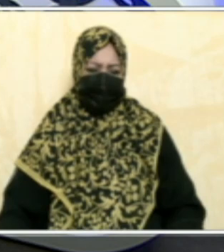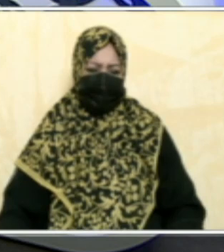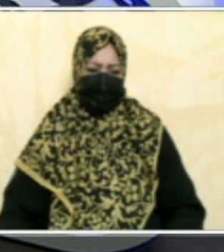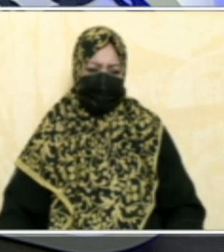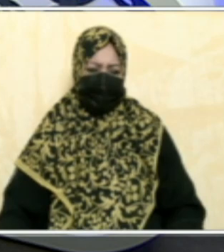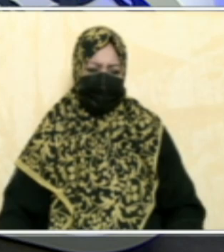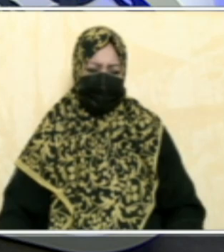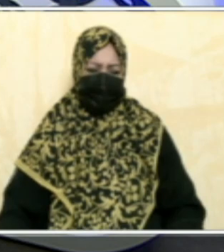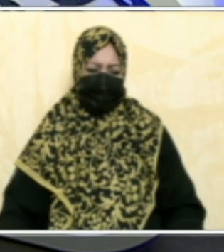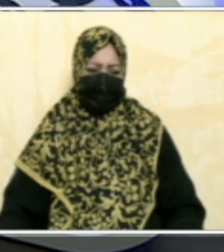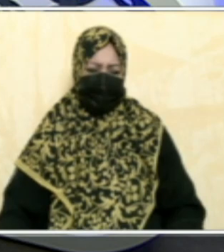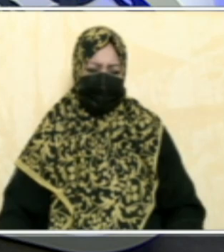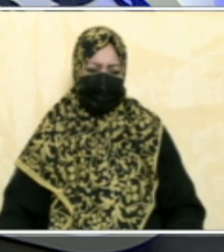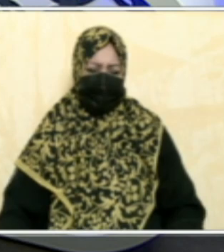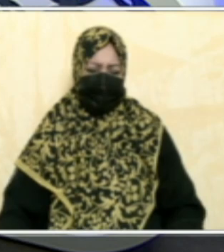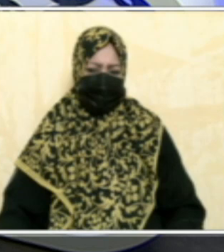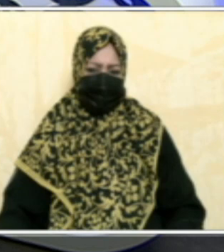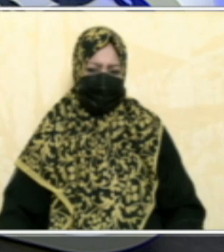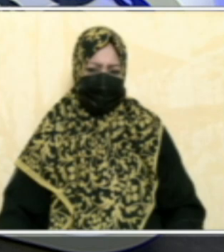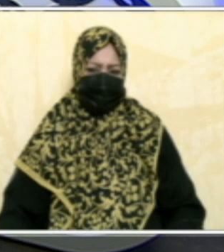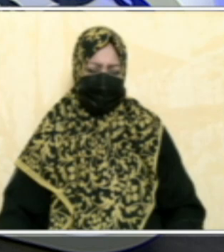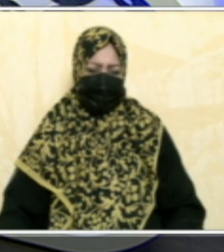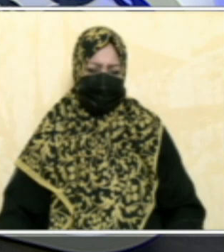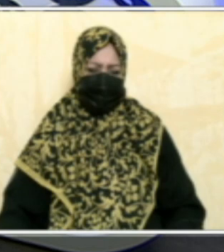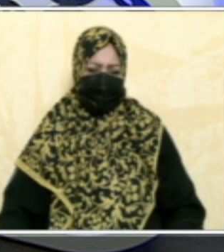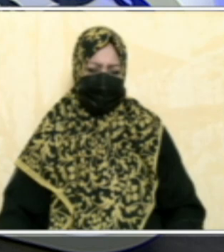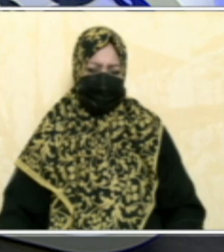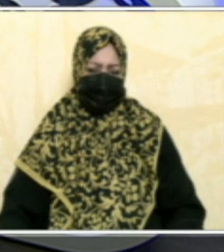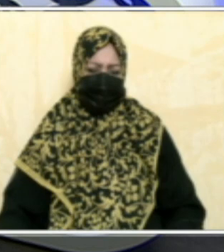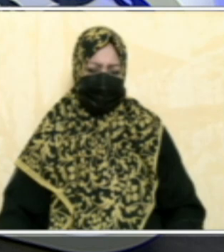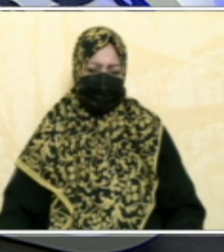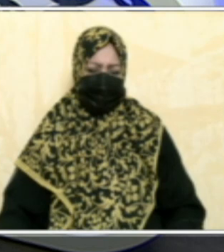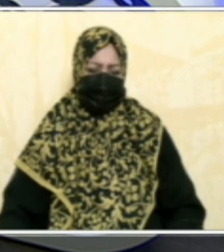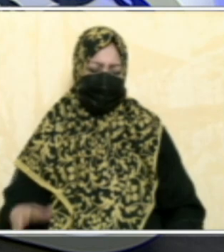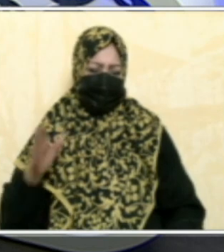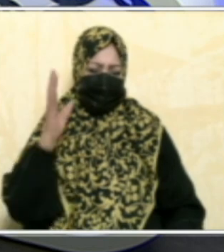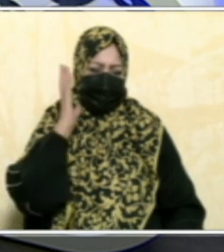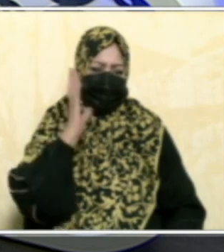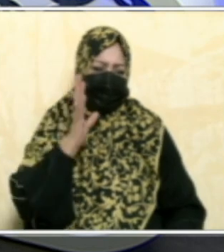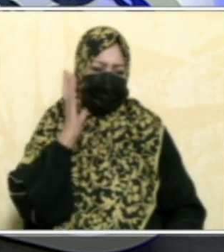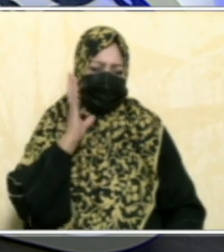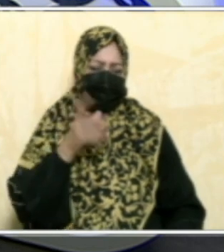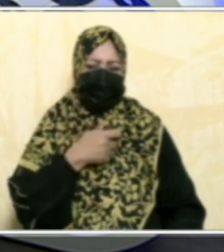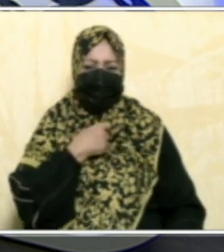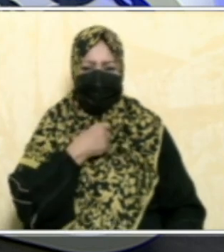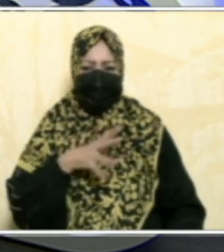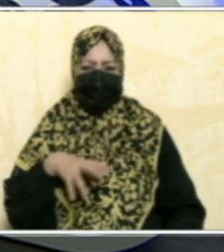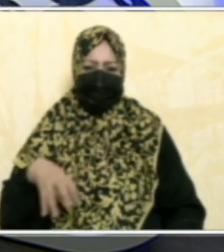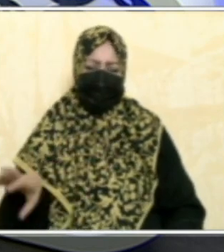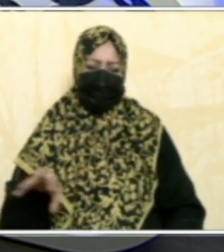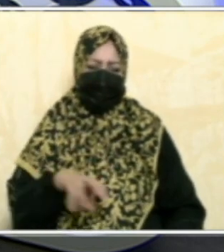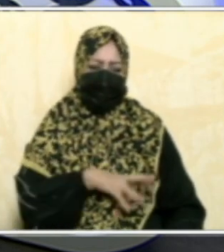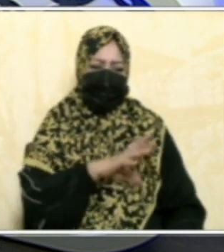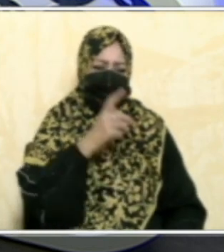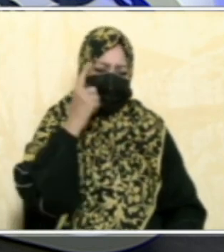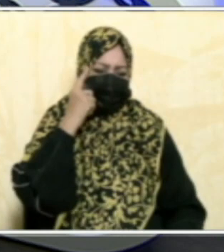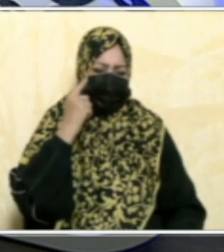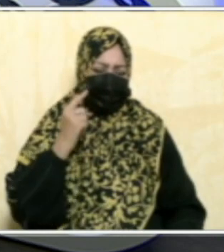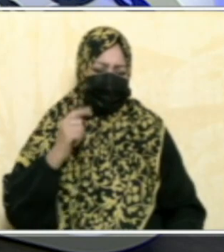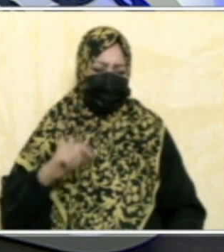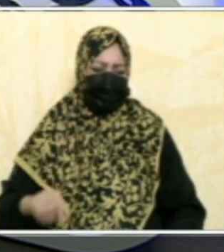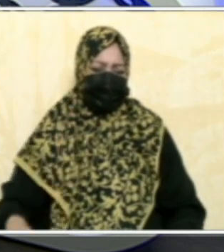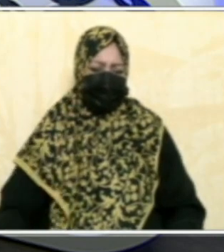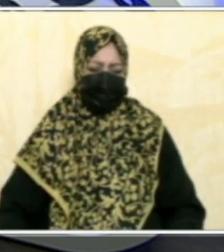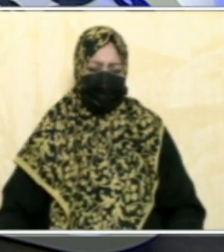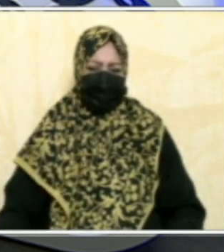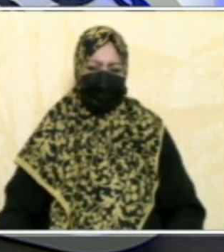العيد اللي صار في العيد في رمضان. أي نعم. نعم أيوة خرط بطولي اللي صار في العيد على المرصاد